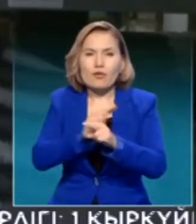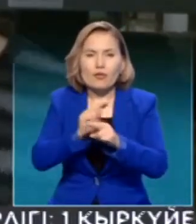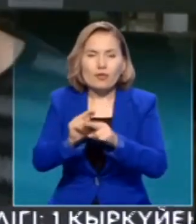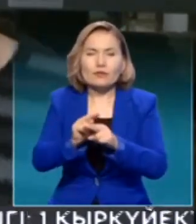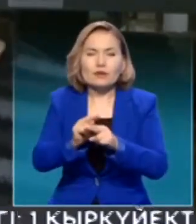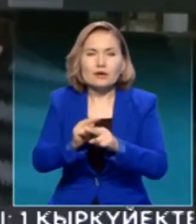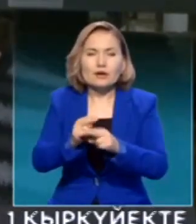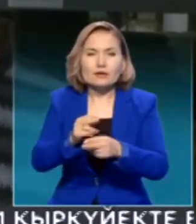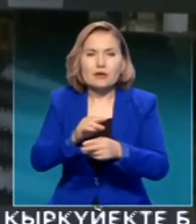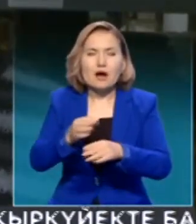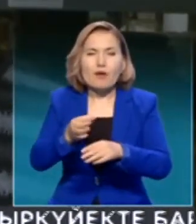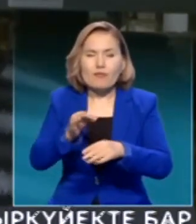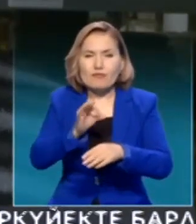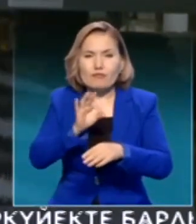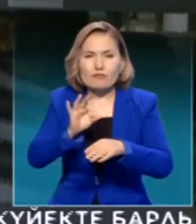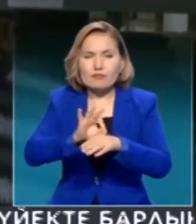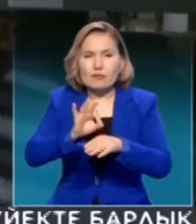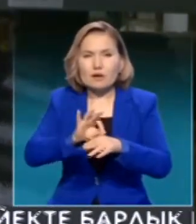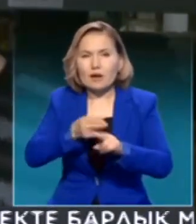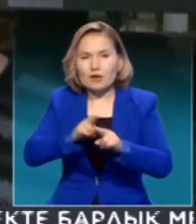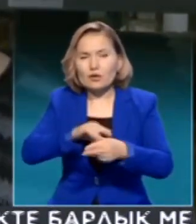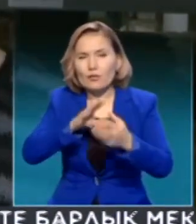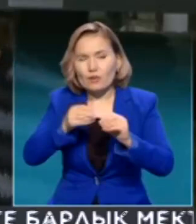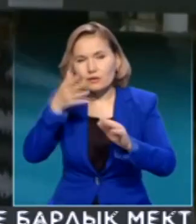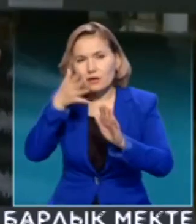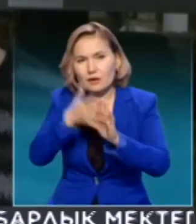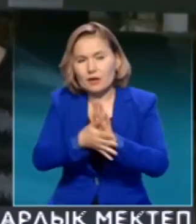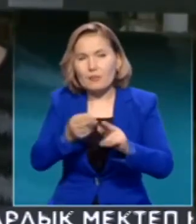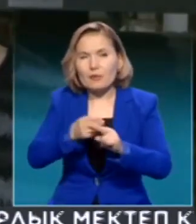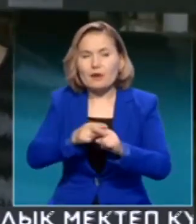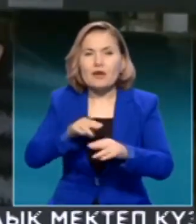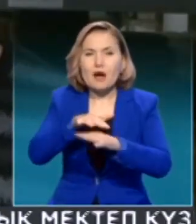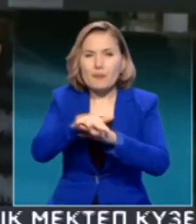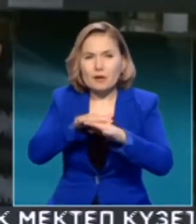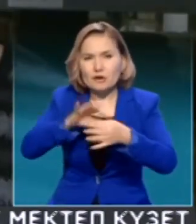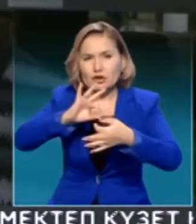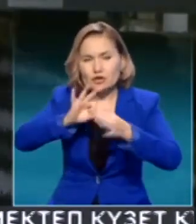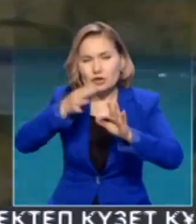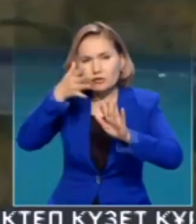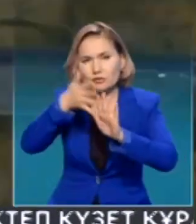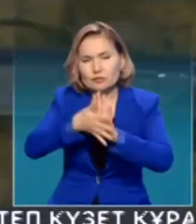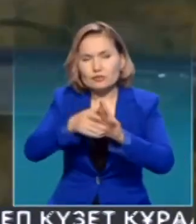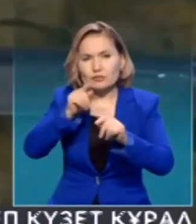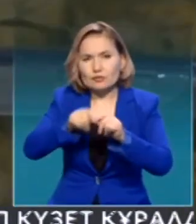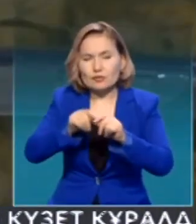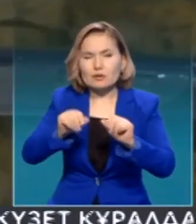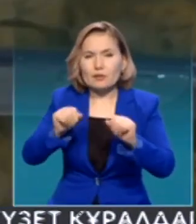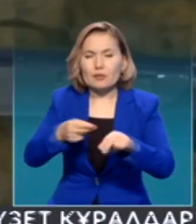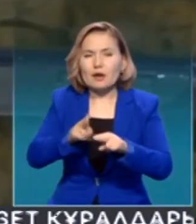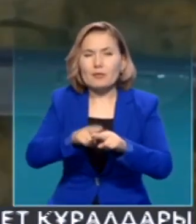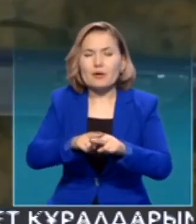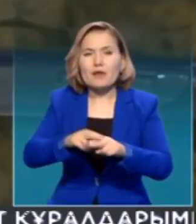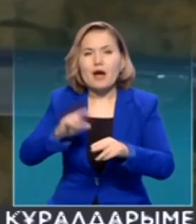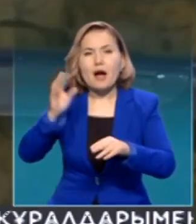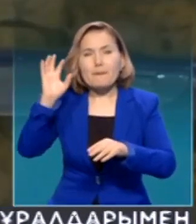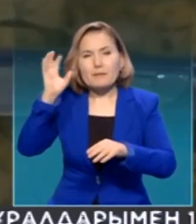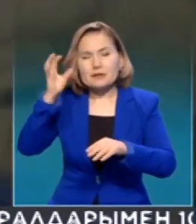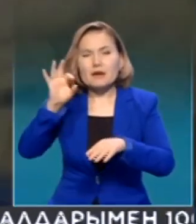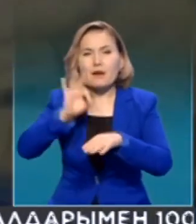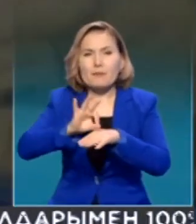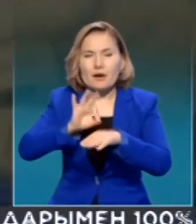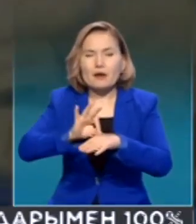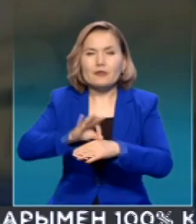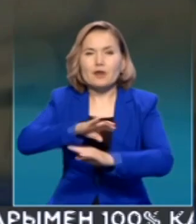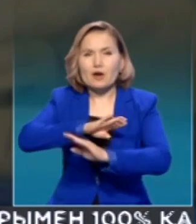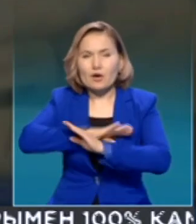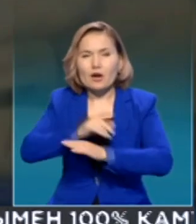істеу арқылы біз психикалық аурулардың иммундық жүйесін, мидың жасушасын жіті зерттей аламыз. Топтамада психикалық аурудан көз